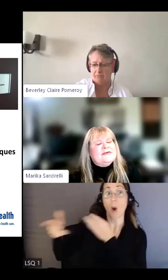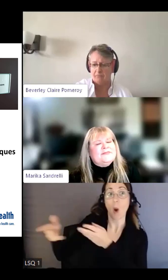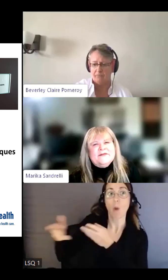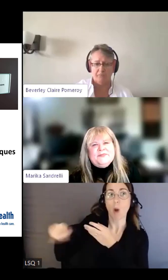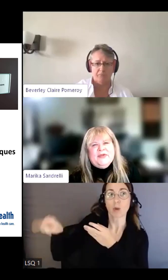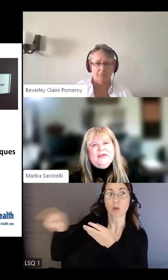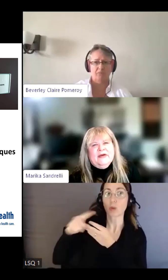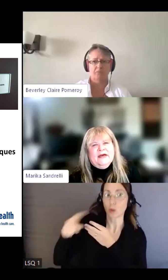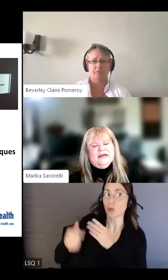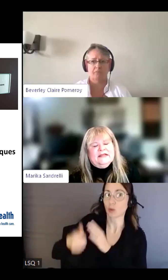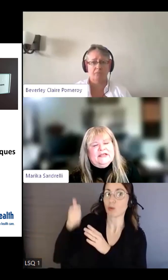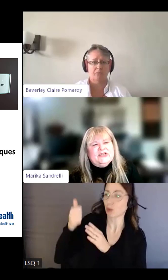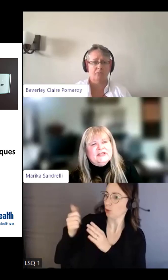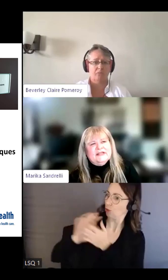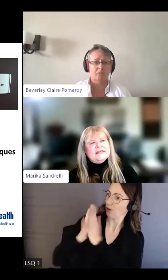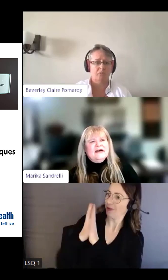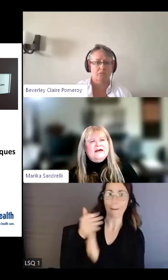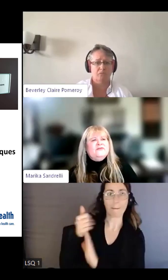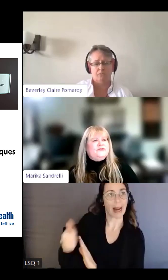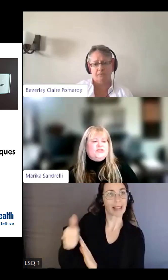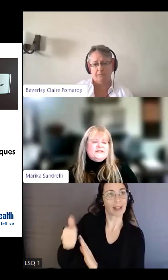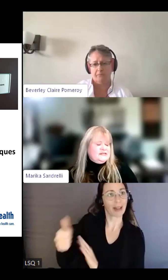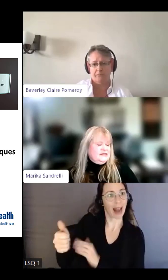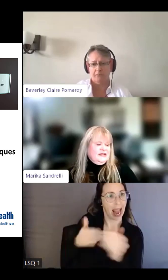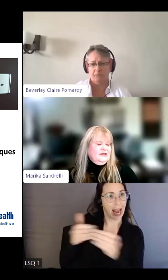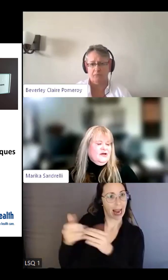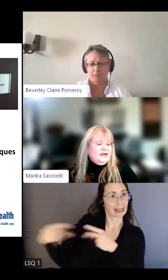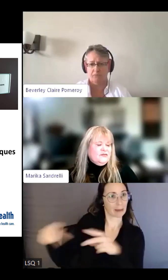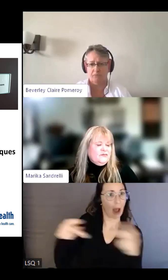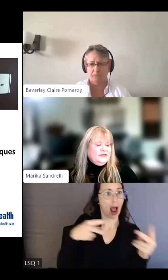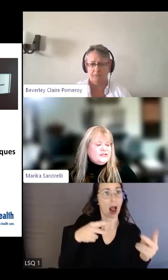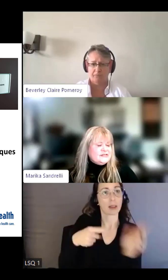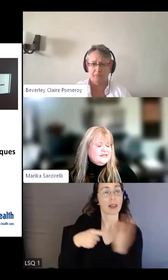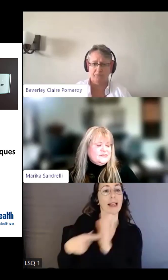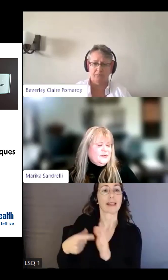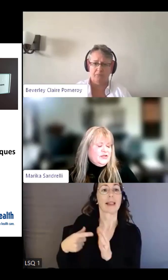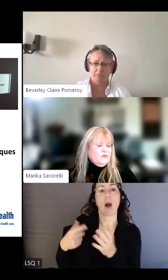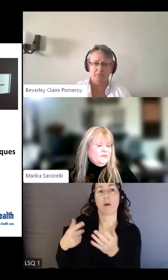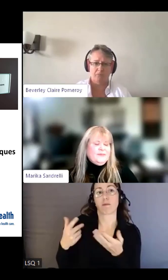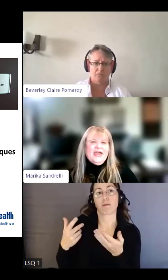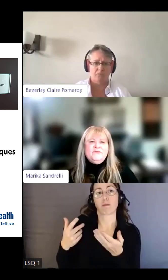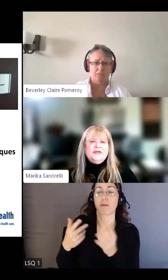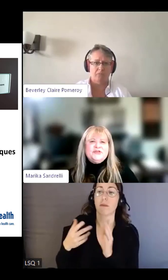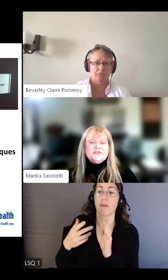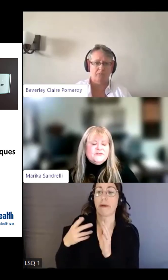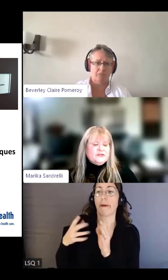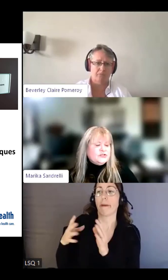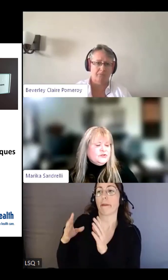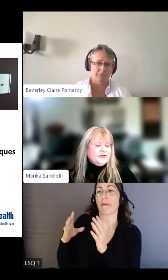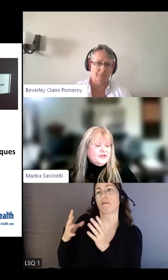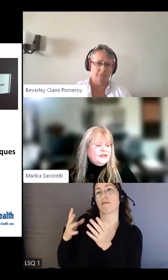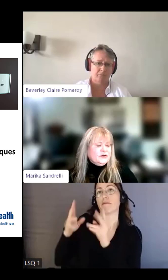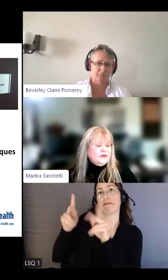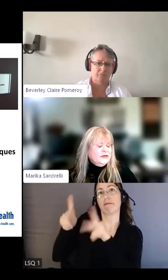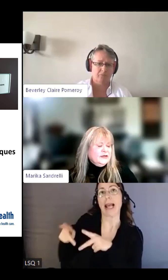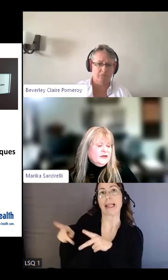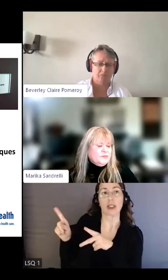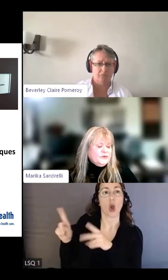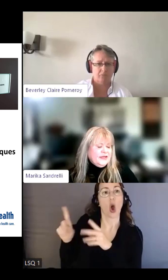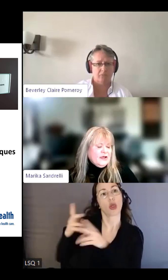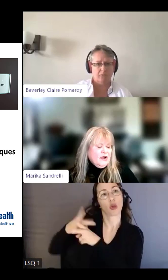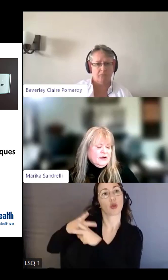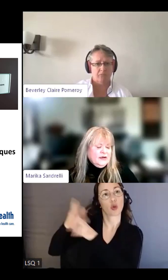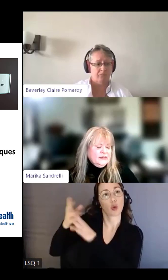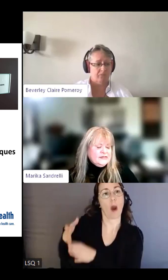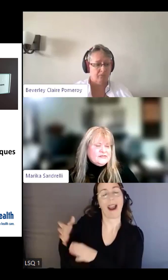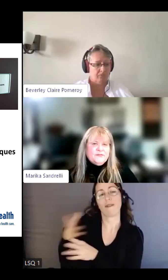espaces cliniques. Souvent, les cliniciens, pas pour être méchants, mais ils ont peut-être des photos de leurs enfants, des cartes d'anniversaire